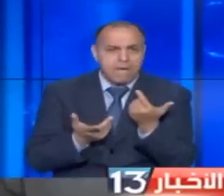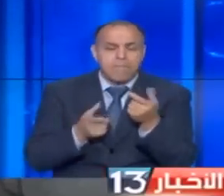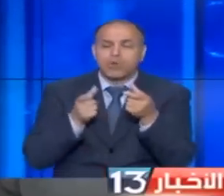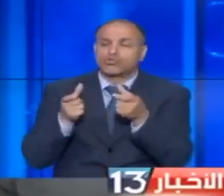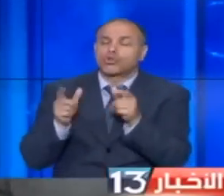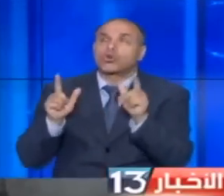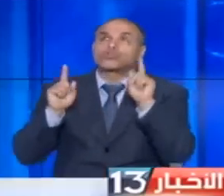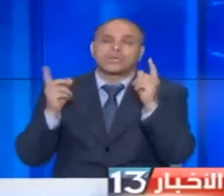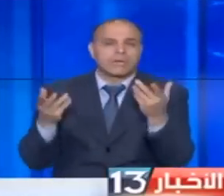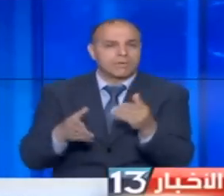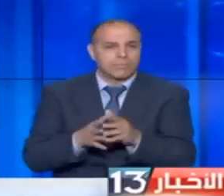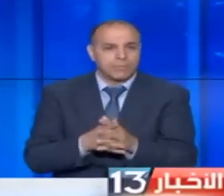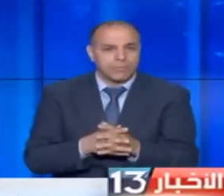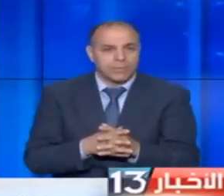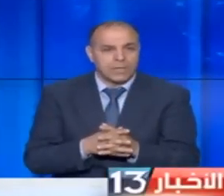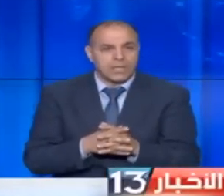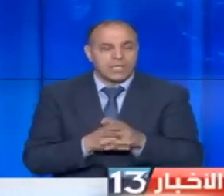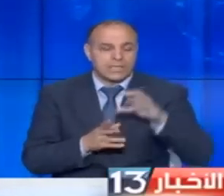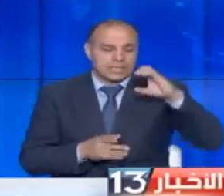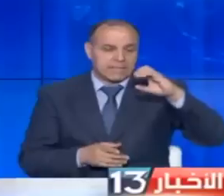اليوم ان شاء الله